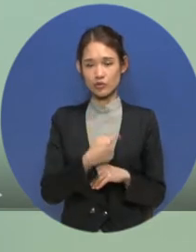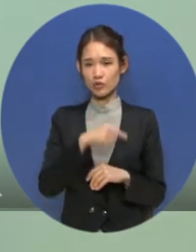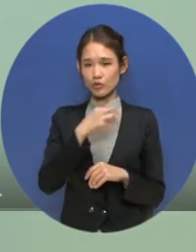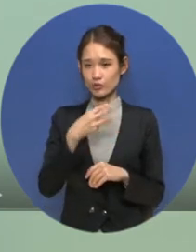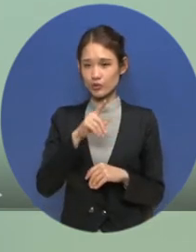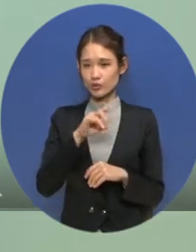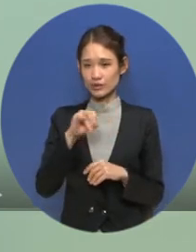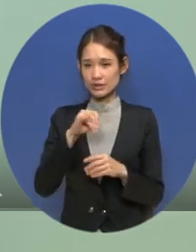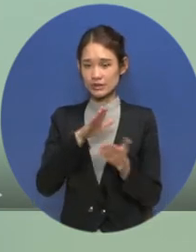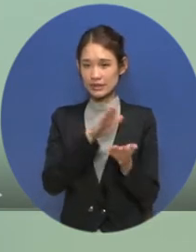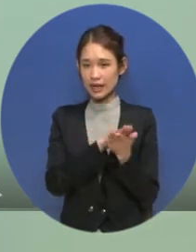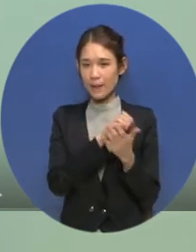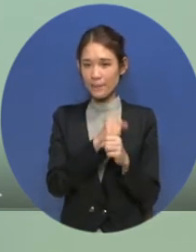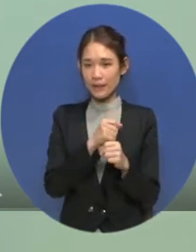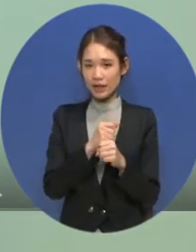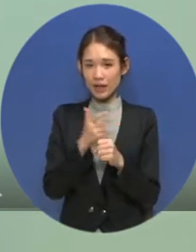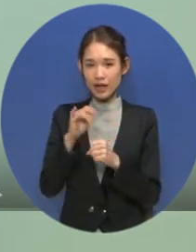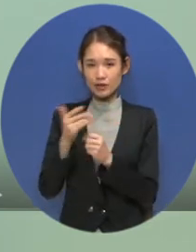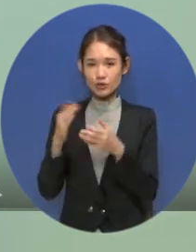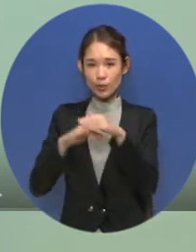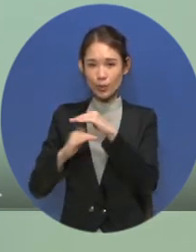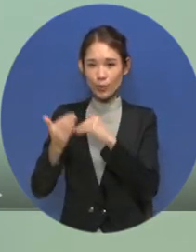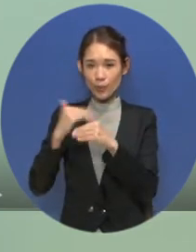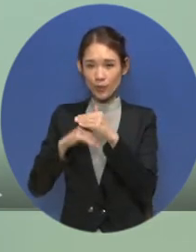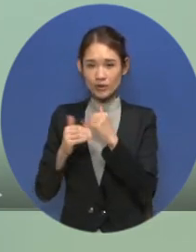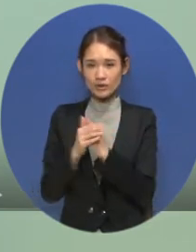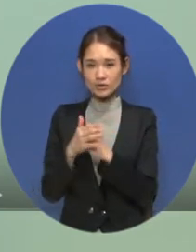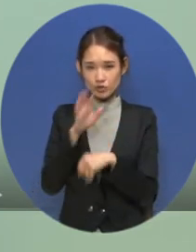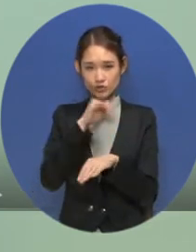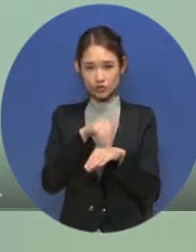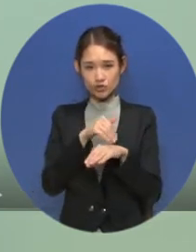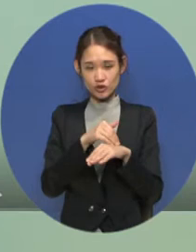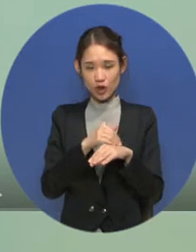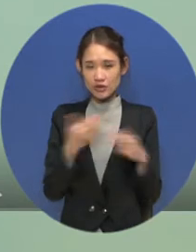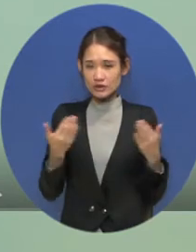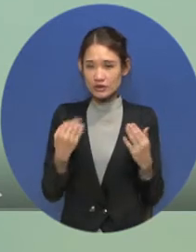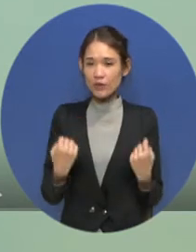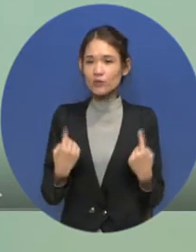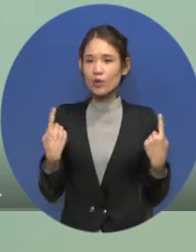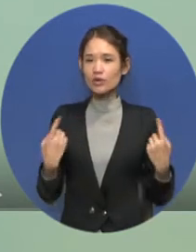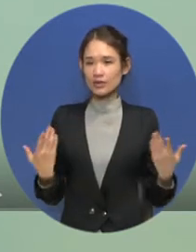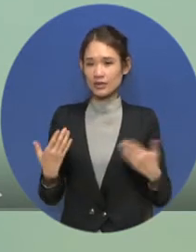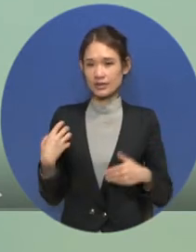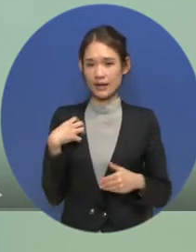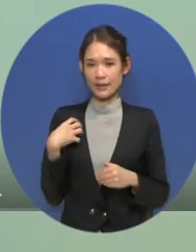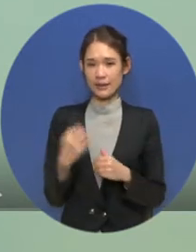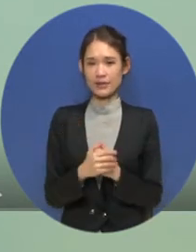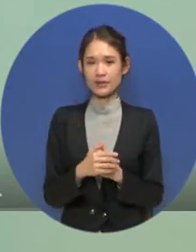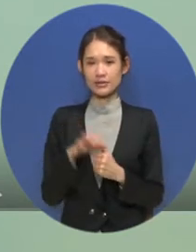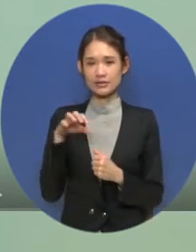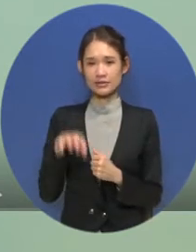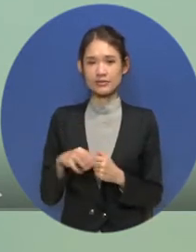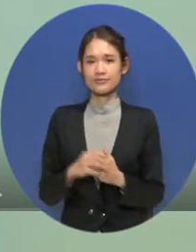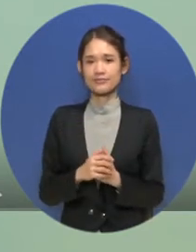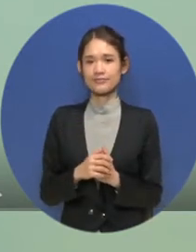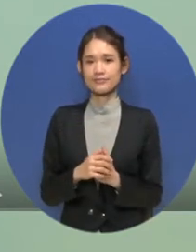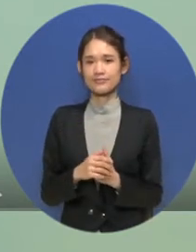만들고 네 행주도 포장하면서 훈련과 직업을 동시에 하고 있는